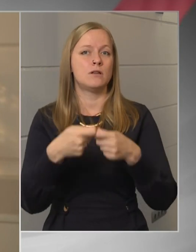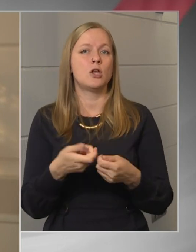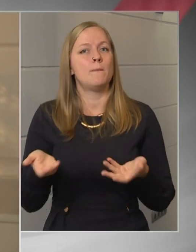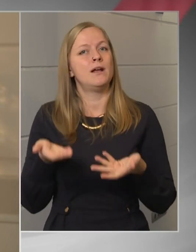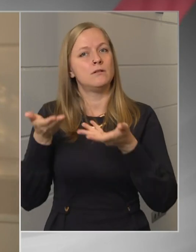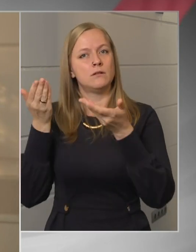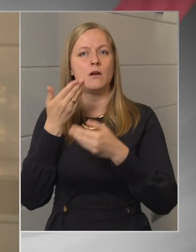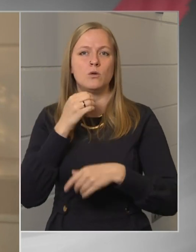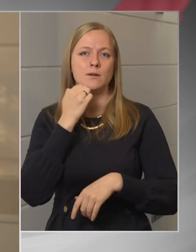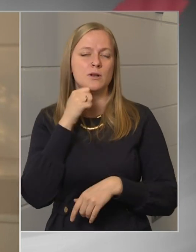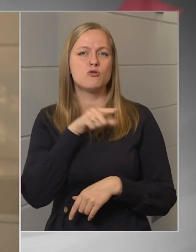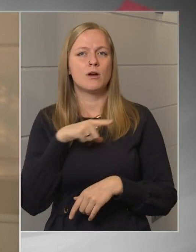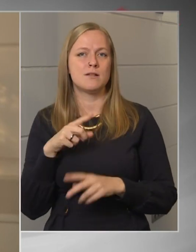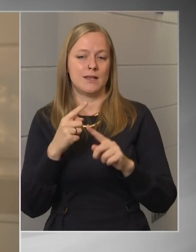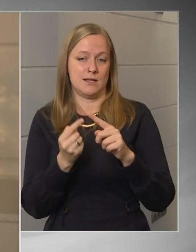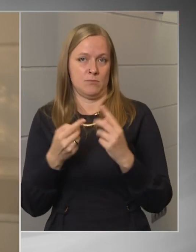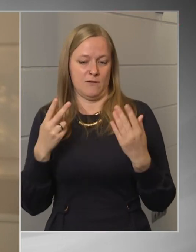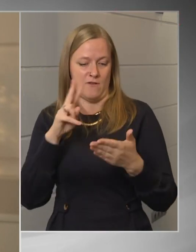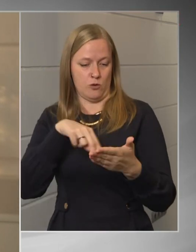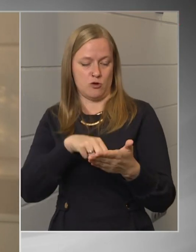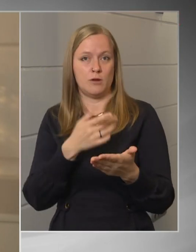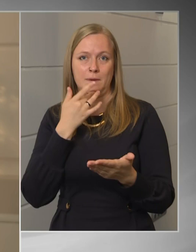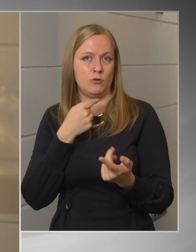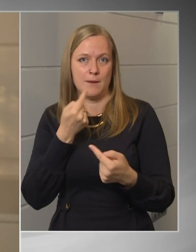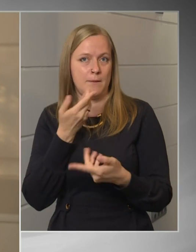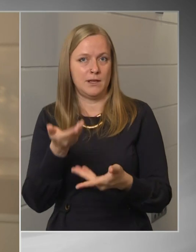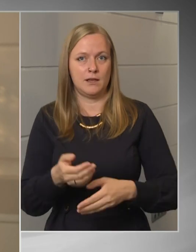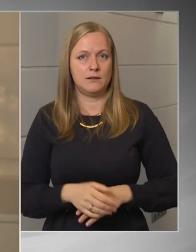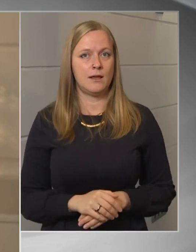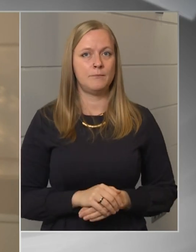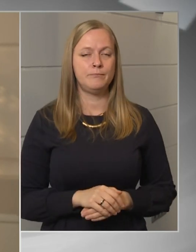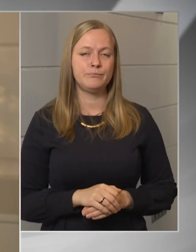azt a részt, amit ön most felolvasott, azt például nem említette meg.